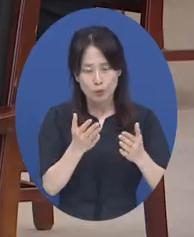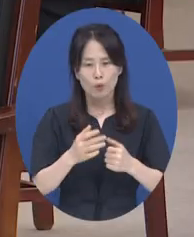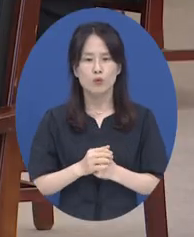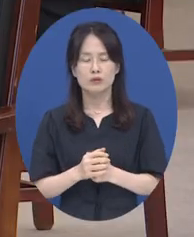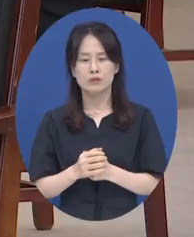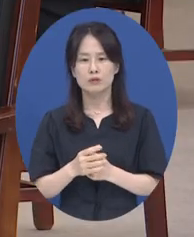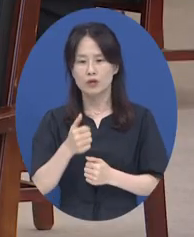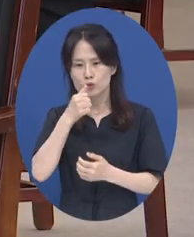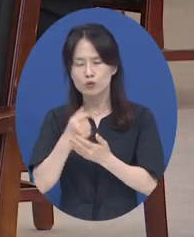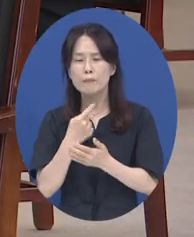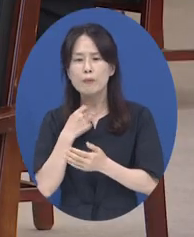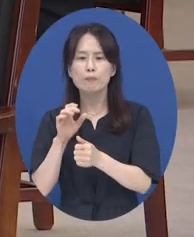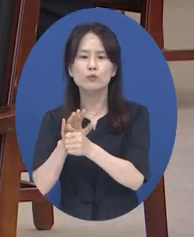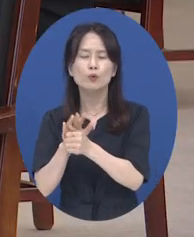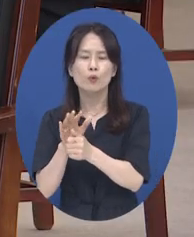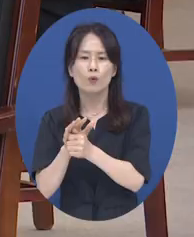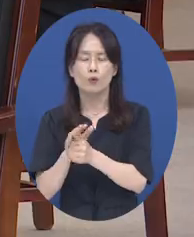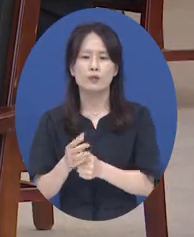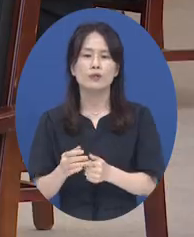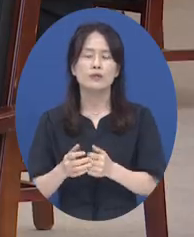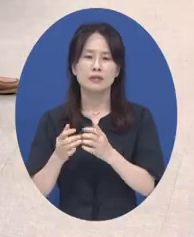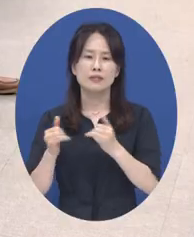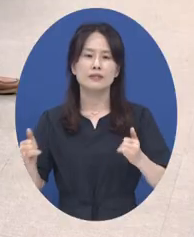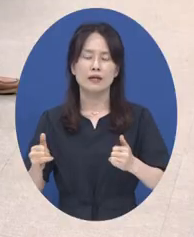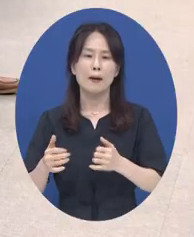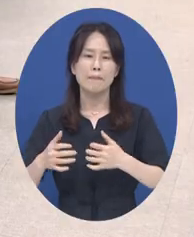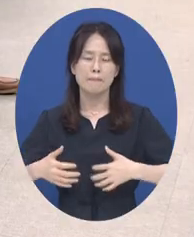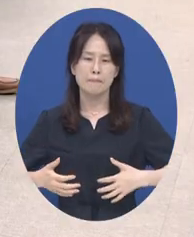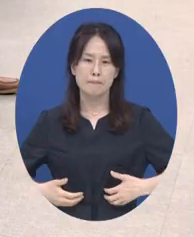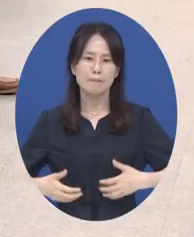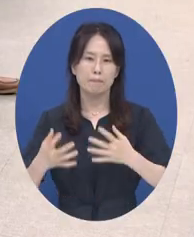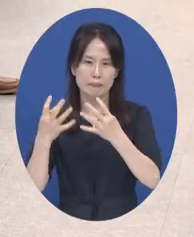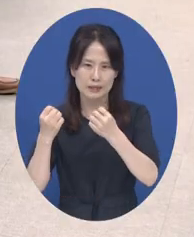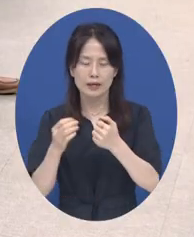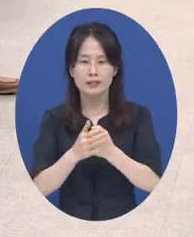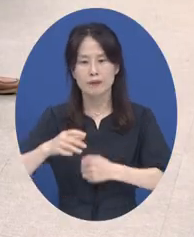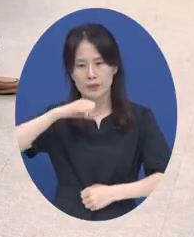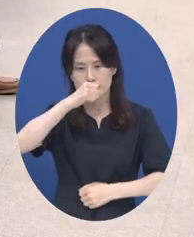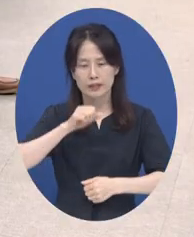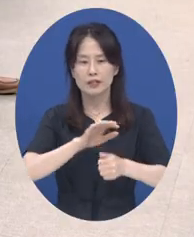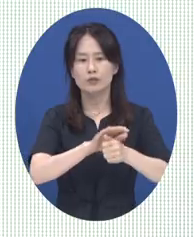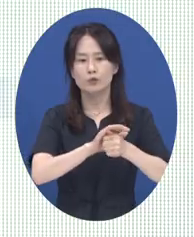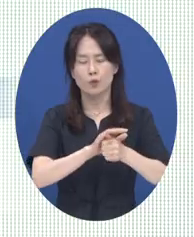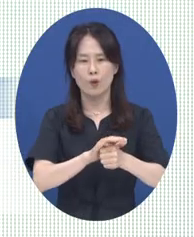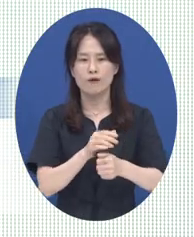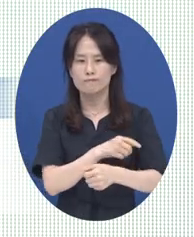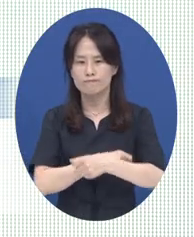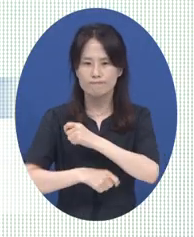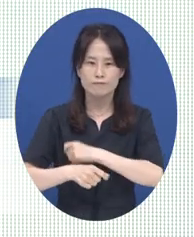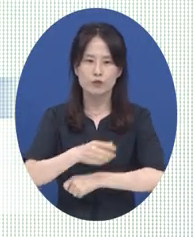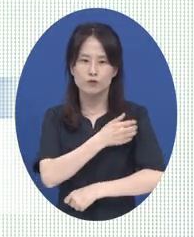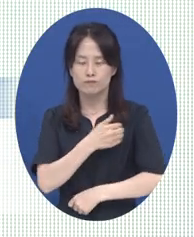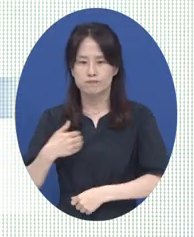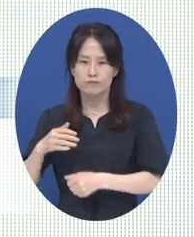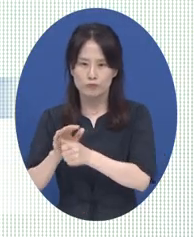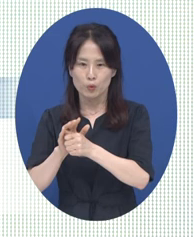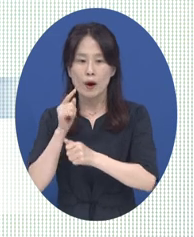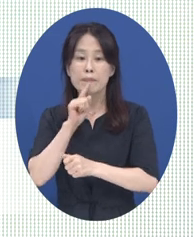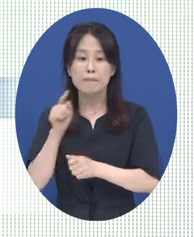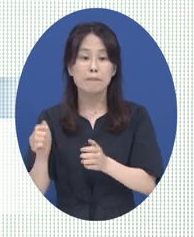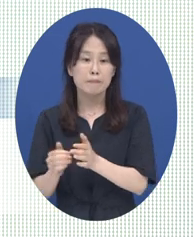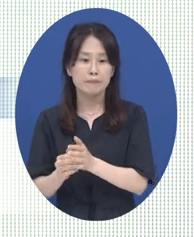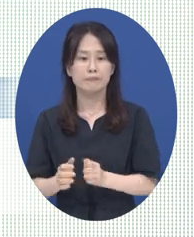쇼도 크다 며 이에 부응할 수 있도록 인력과 예산을 아낌없이 지원하겠다 고 밝혔습니다 경기도가 모든 것의